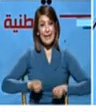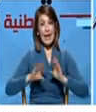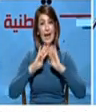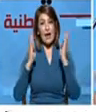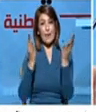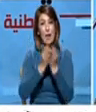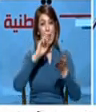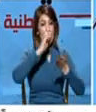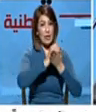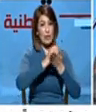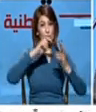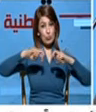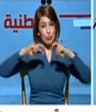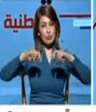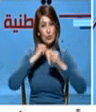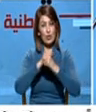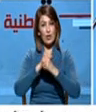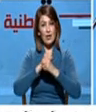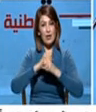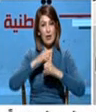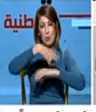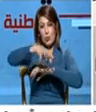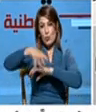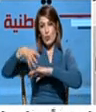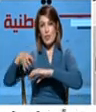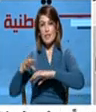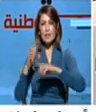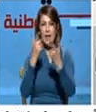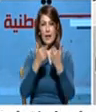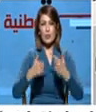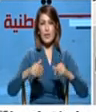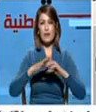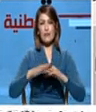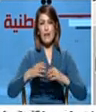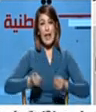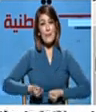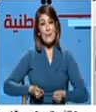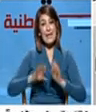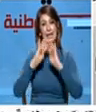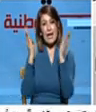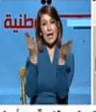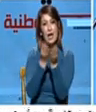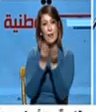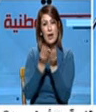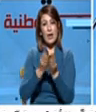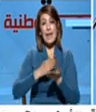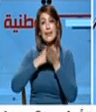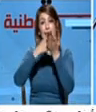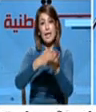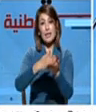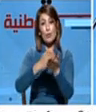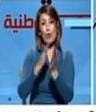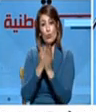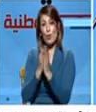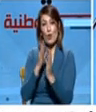كان عندها اكثر معها من فرع نشاط دونك يكون الاختصاص للاداره العامه تقدم مطلب يتم دراسته على مستوى